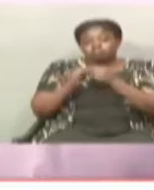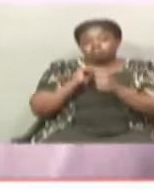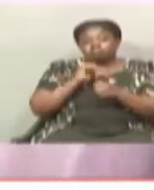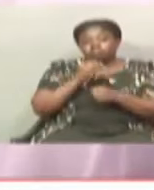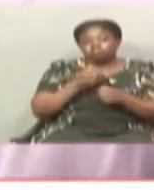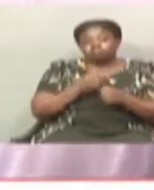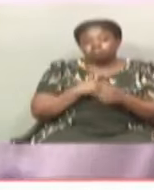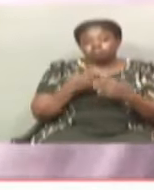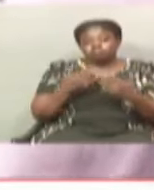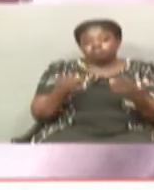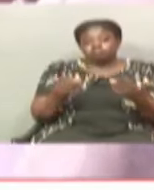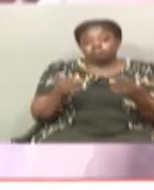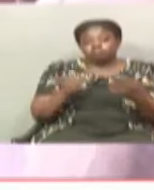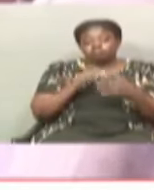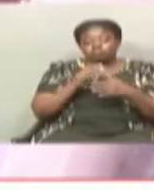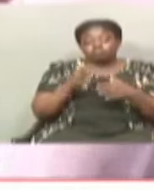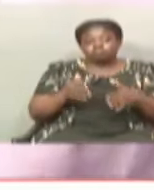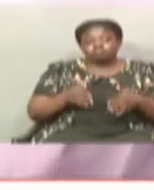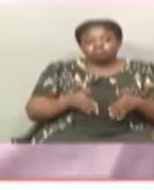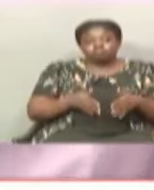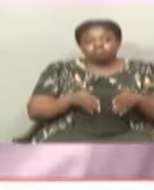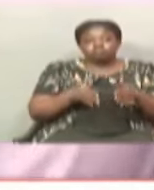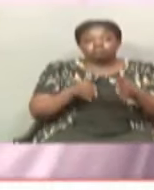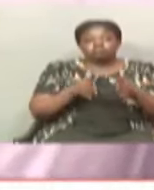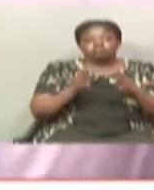ng'afuna mukulu wafaawo